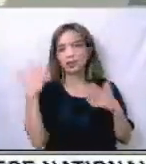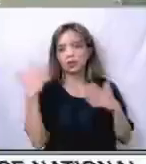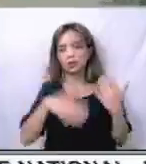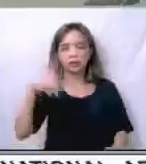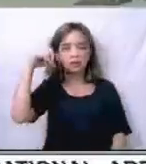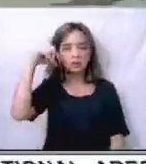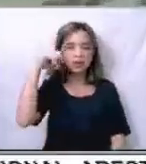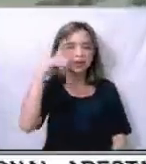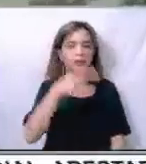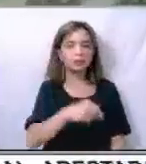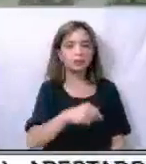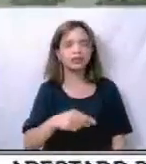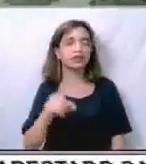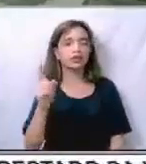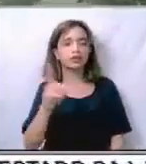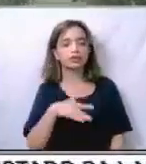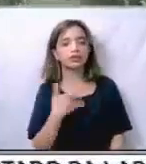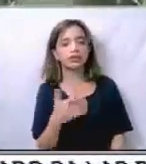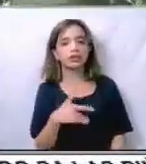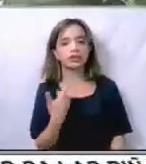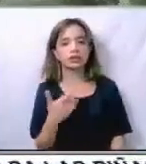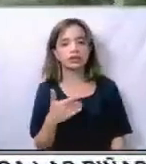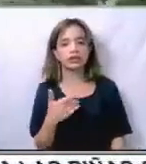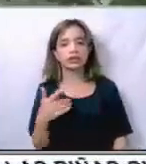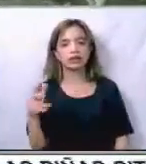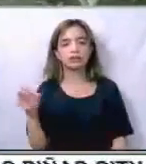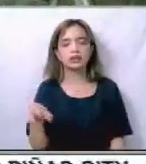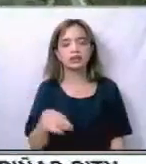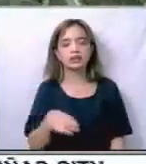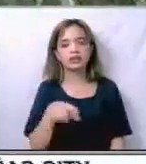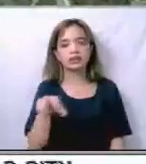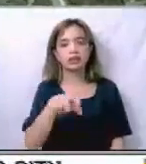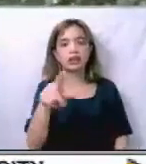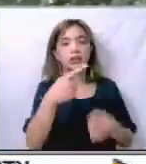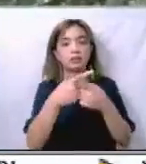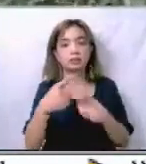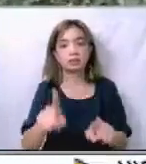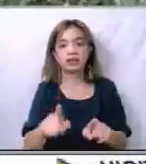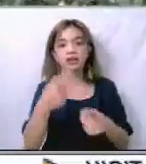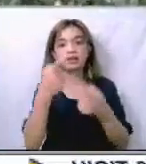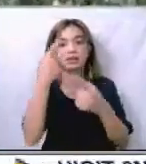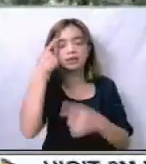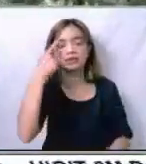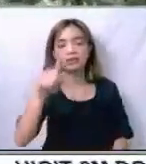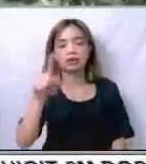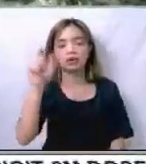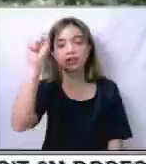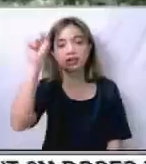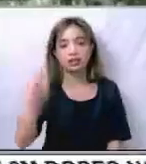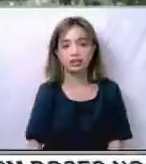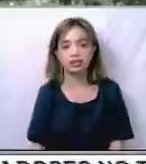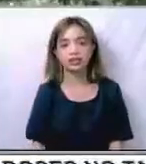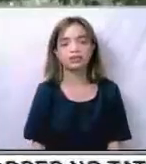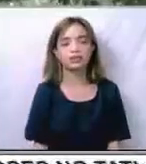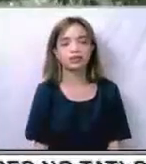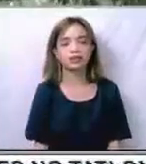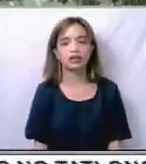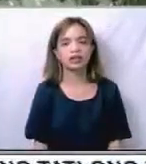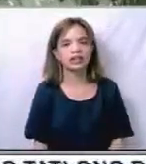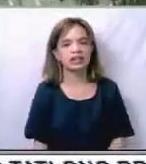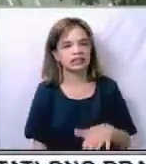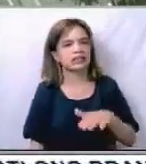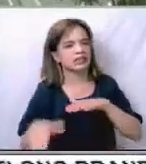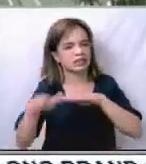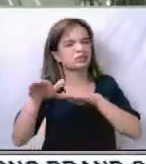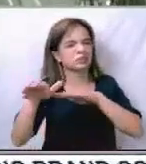pa yung mararamdaman nila na pagbiyahe. Pero dun sa may pa-southbound area, dyan medyo mabigit